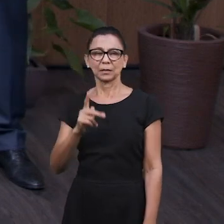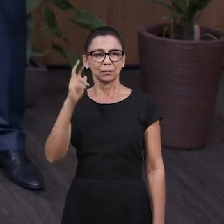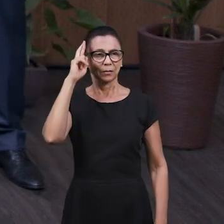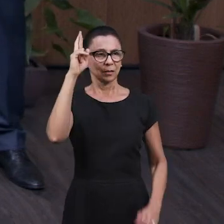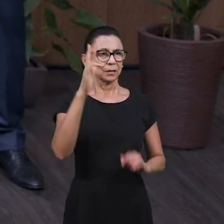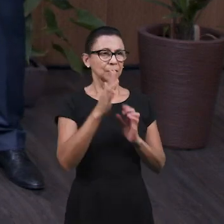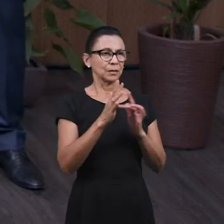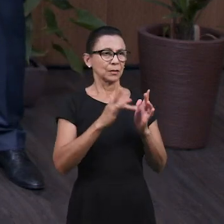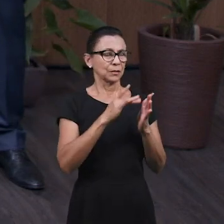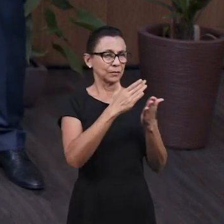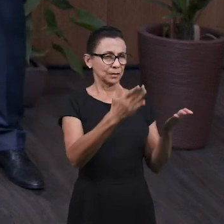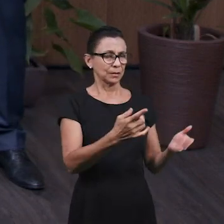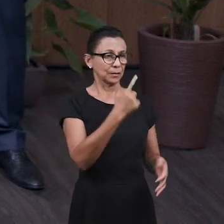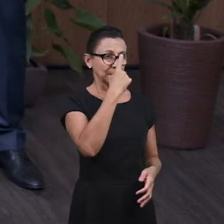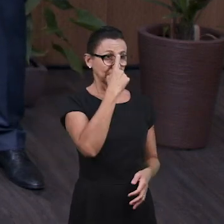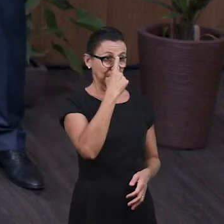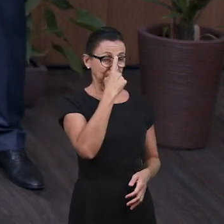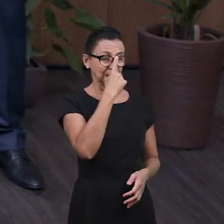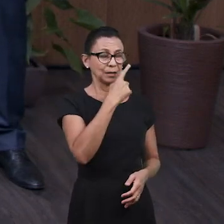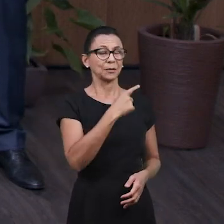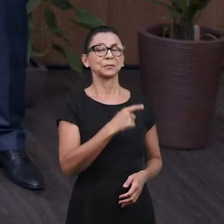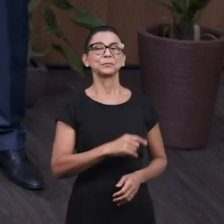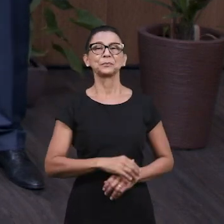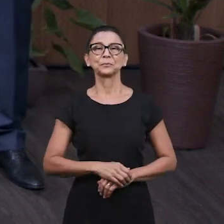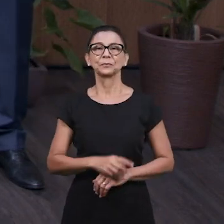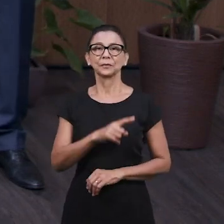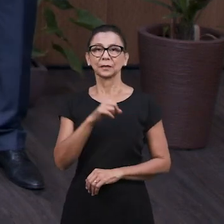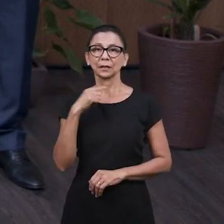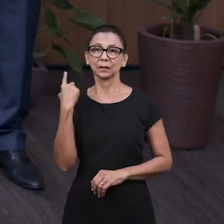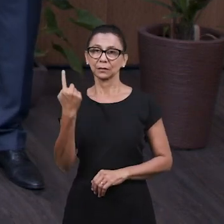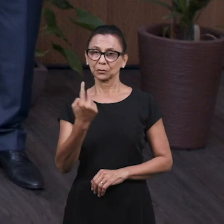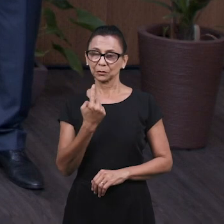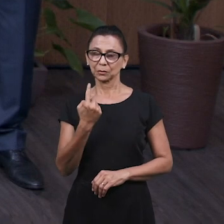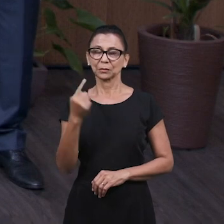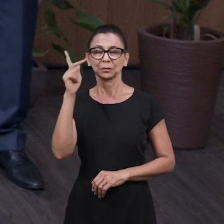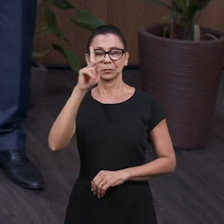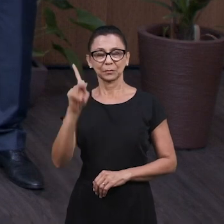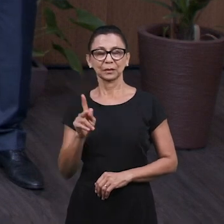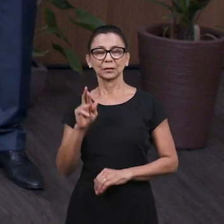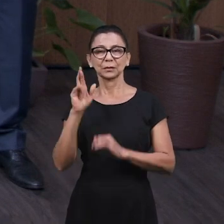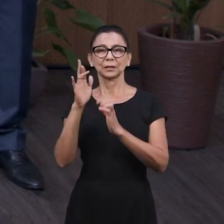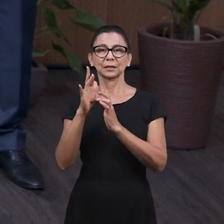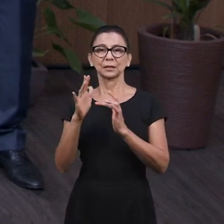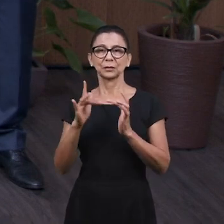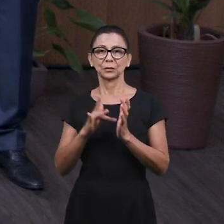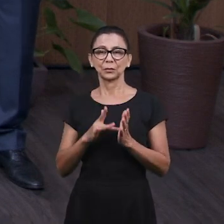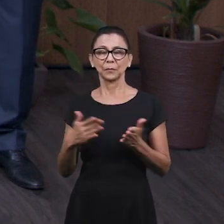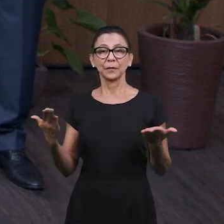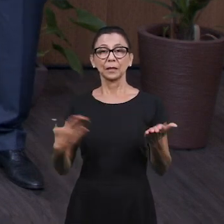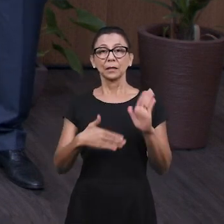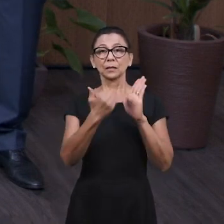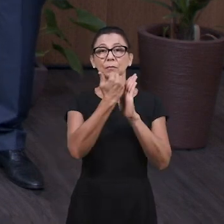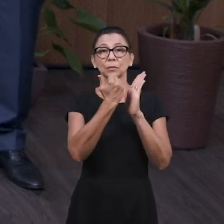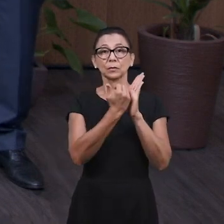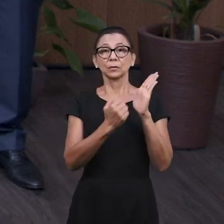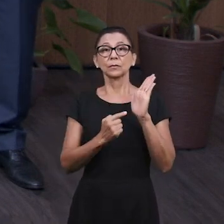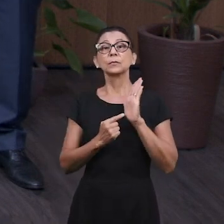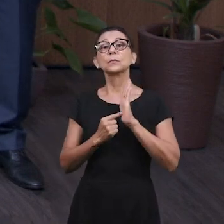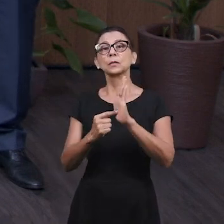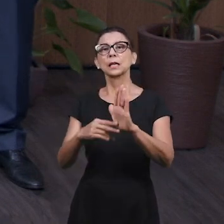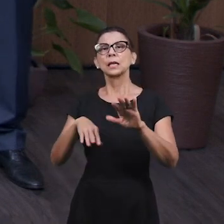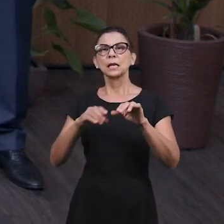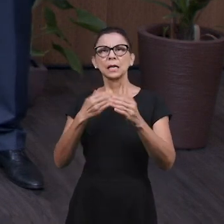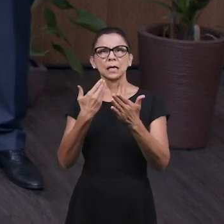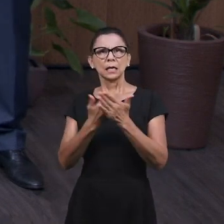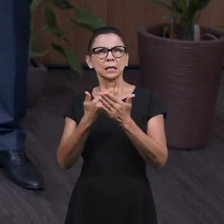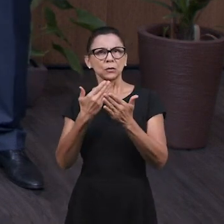Pasteur Daniel. La paix du Seigneur à tous. Ce volet présente de manière hebdomadaire des